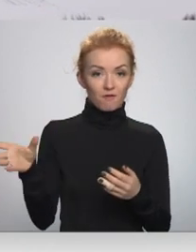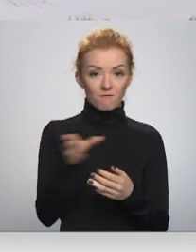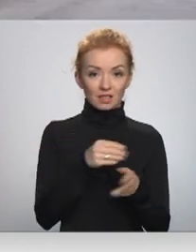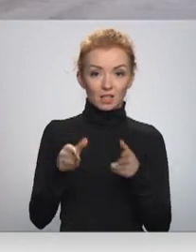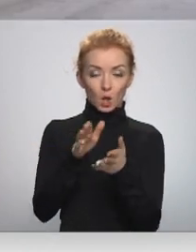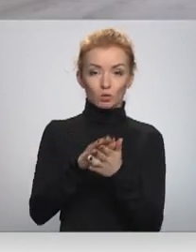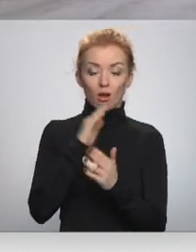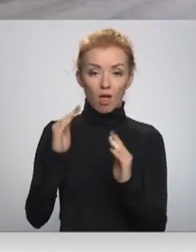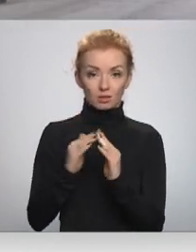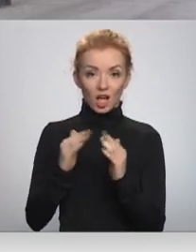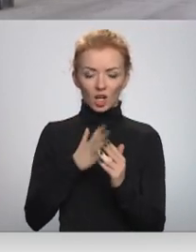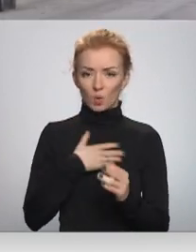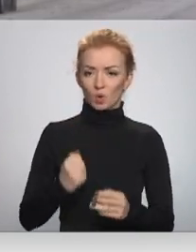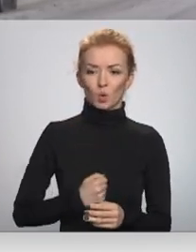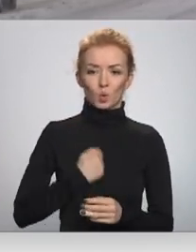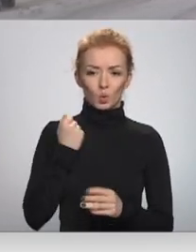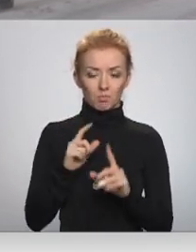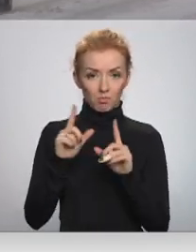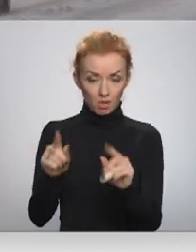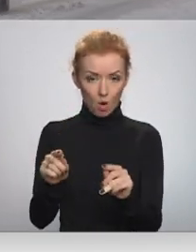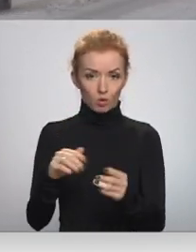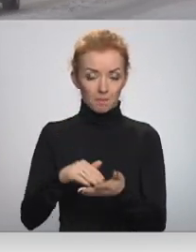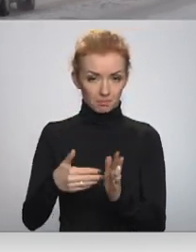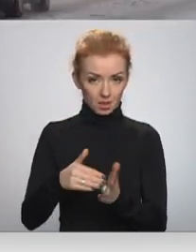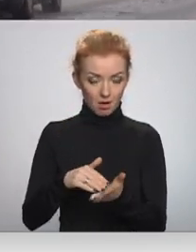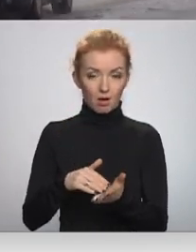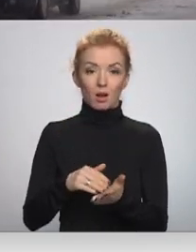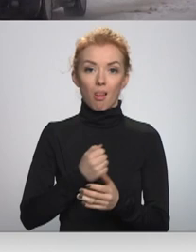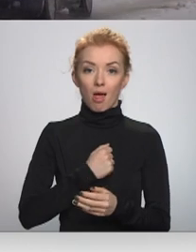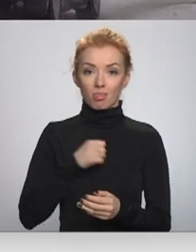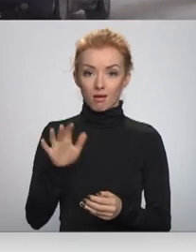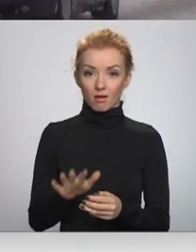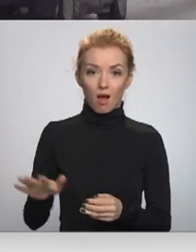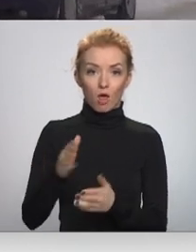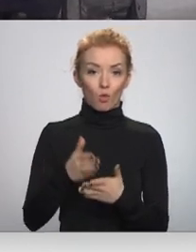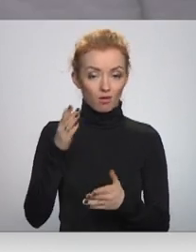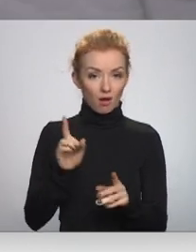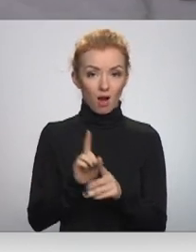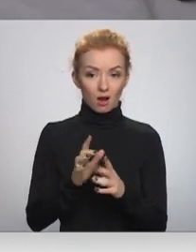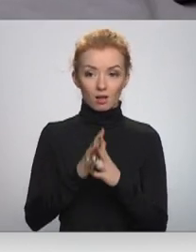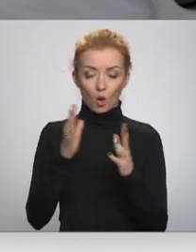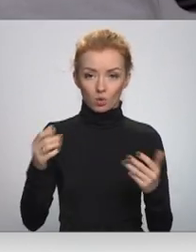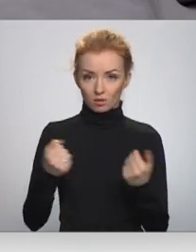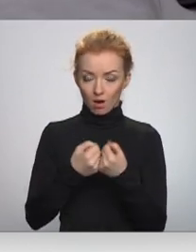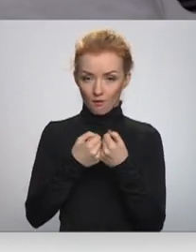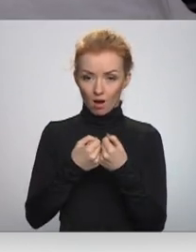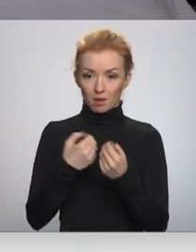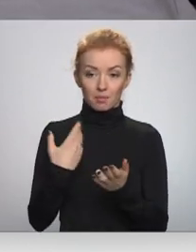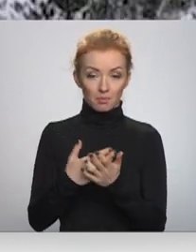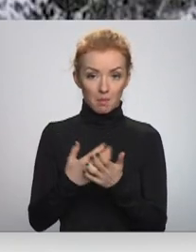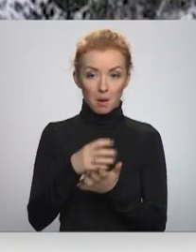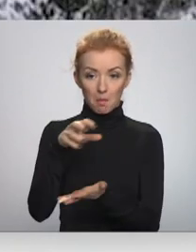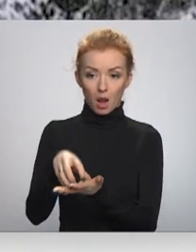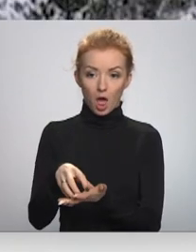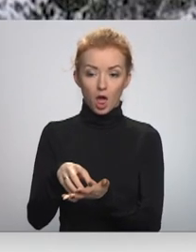bija apgrūtināti vai ļoti apgrūtināti braukšanas apstākļi. Latgalē notikušas arī vairākas dramatiskas avārijas. Piemēram,